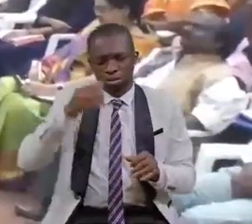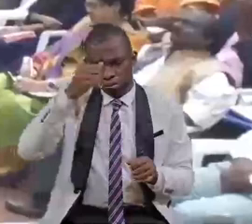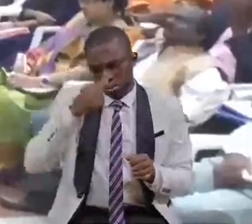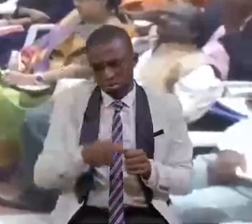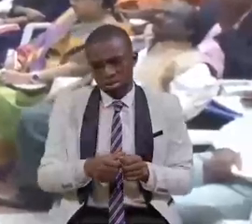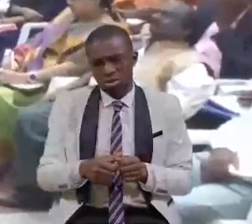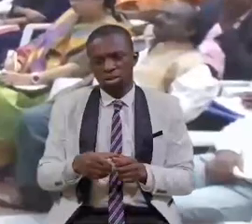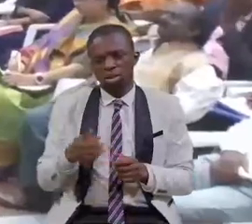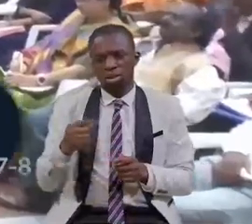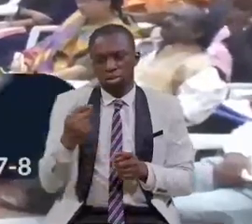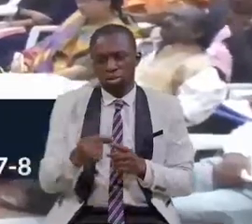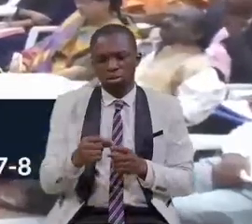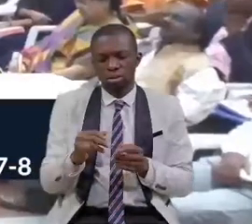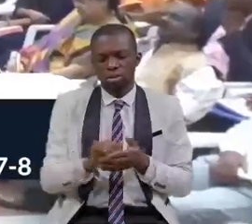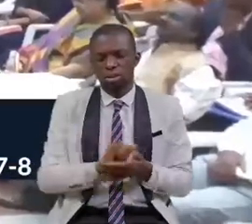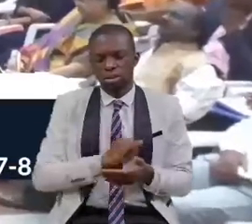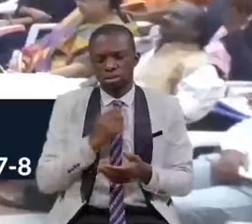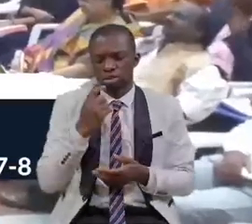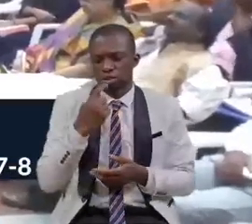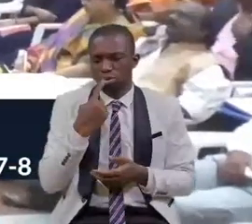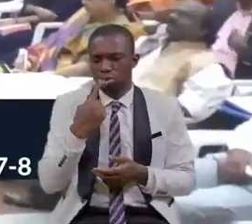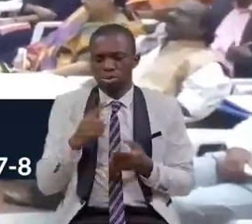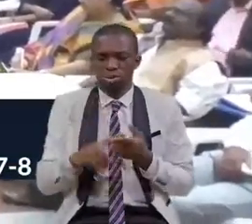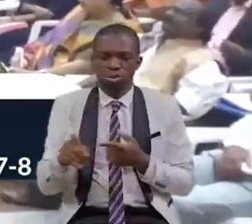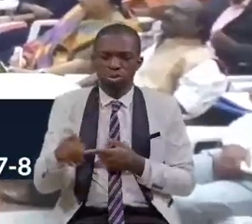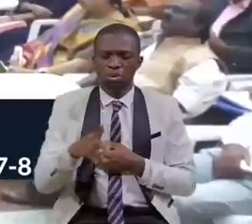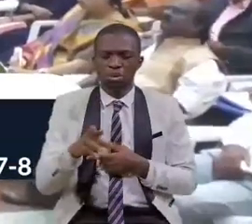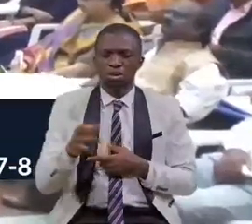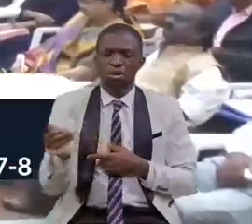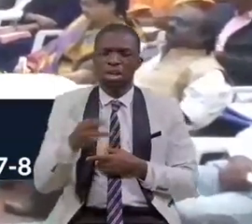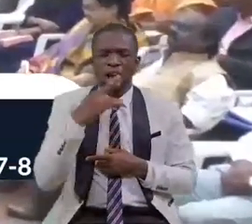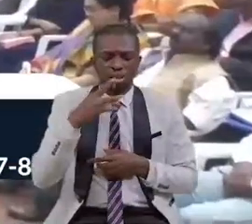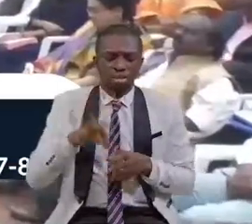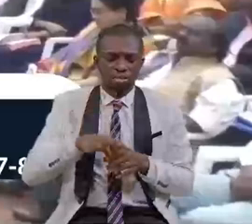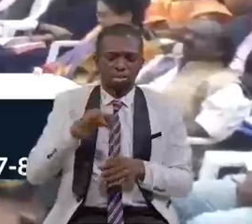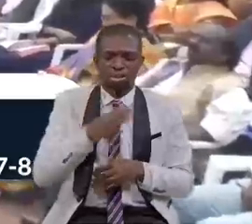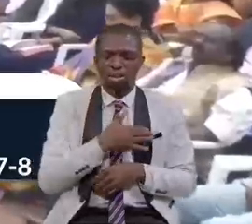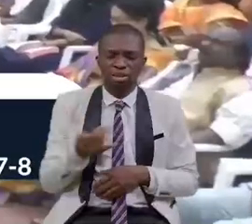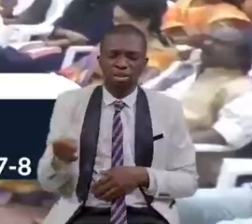Rappelez-vous les paroles que je vous ai dites. Son esprit et vie.